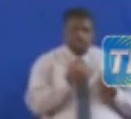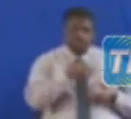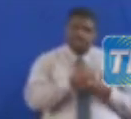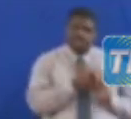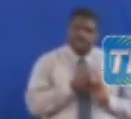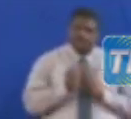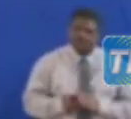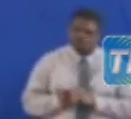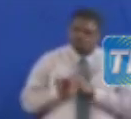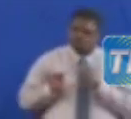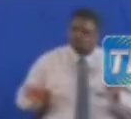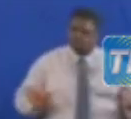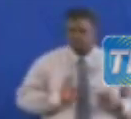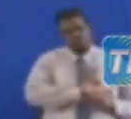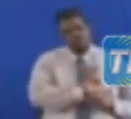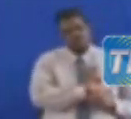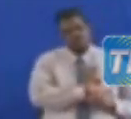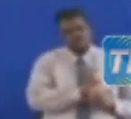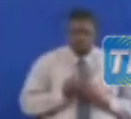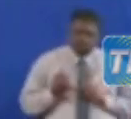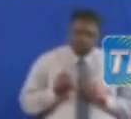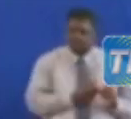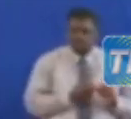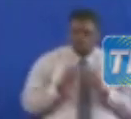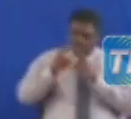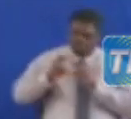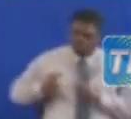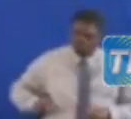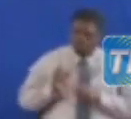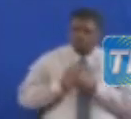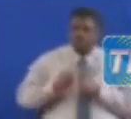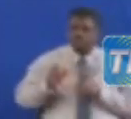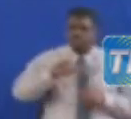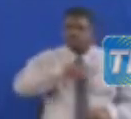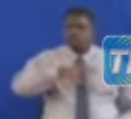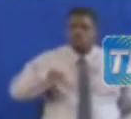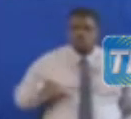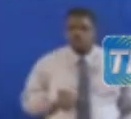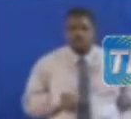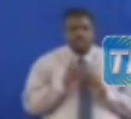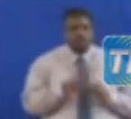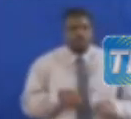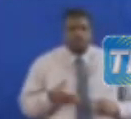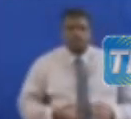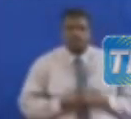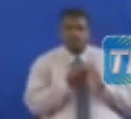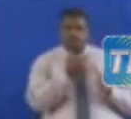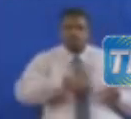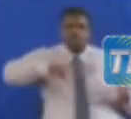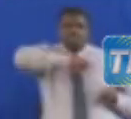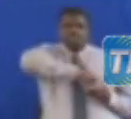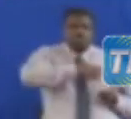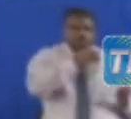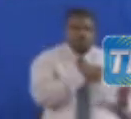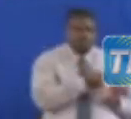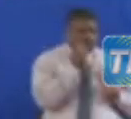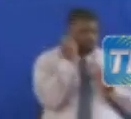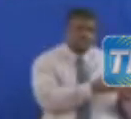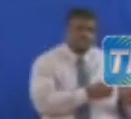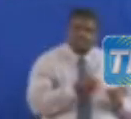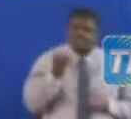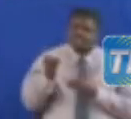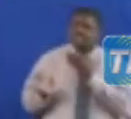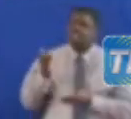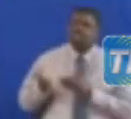idara mahsusi ya usimamizi, ufuatiliaji na ukaguzi katika ofisi za mikoa, ikiwa ni pamoja na ongezeko la fedha za ufuatiliaji